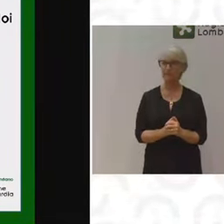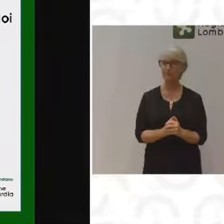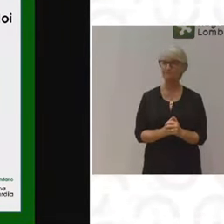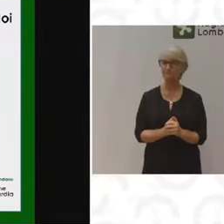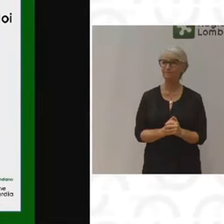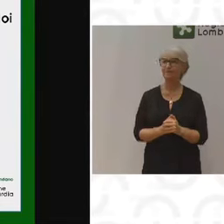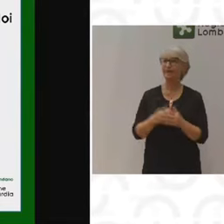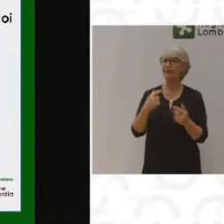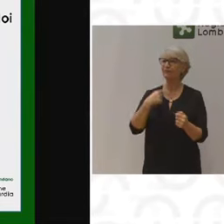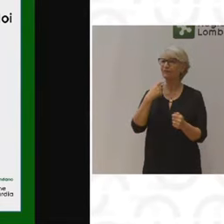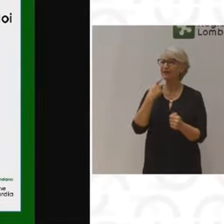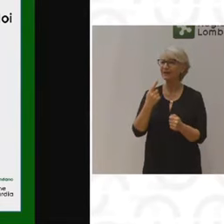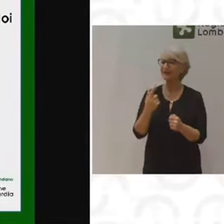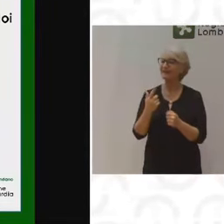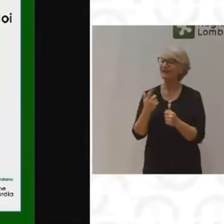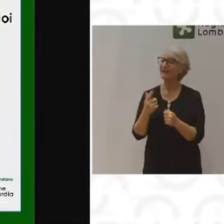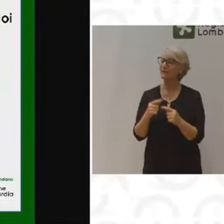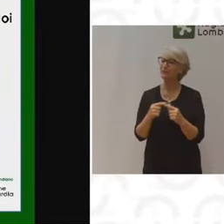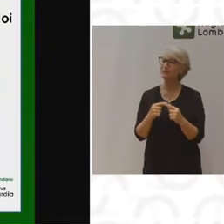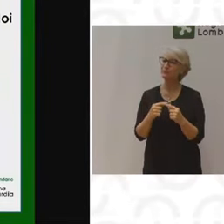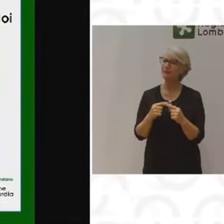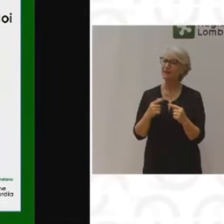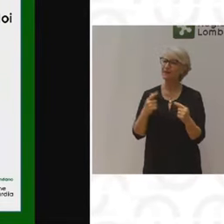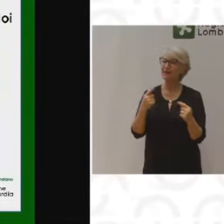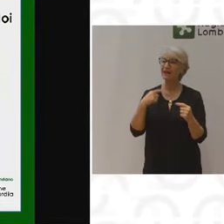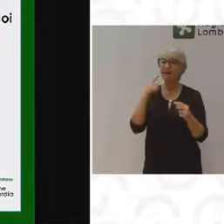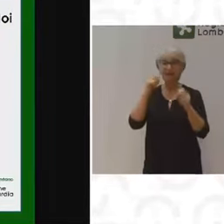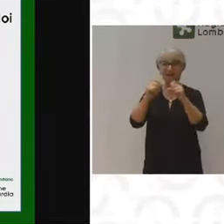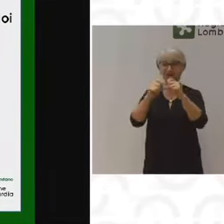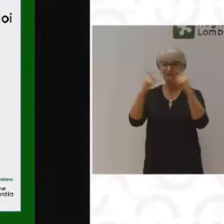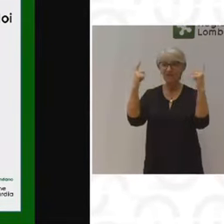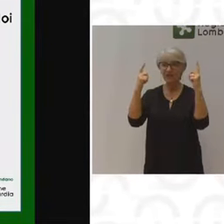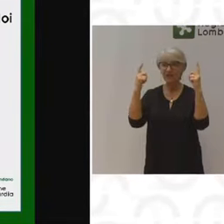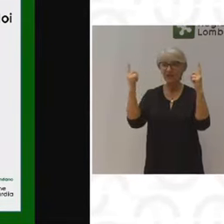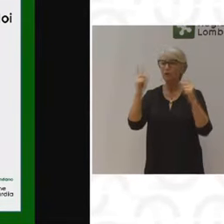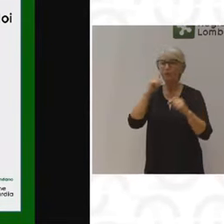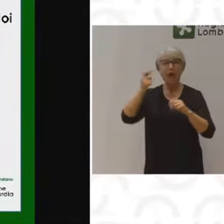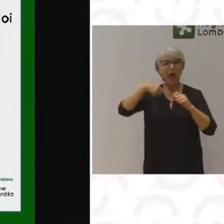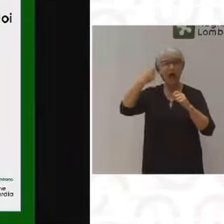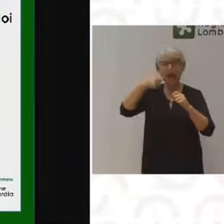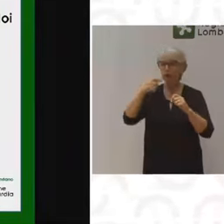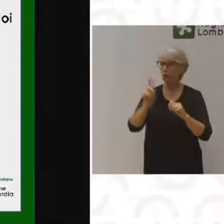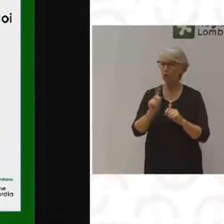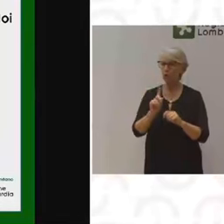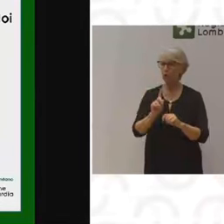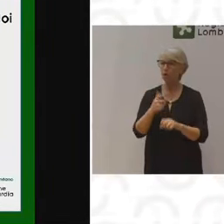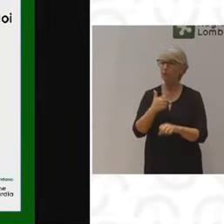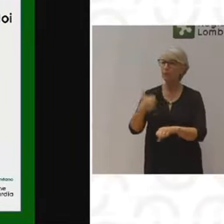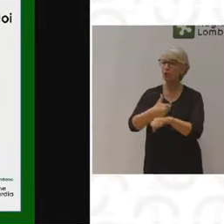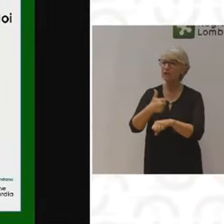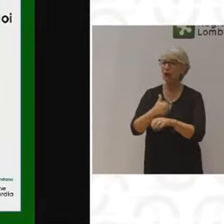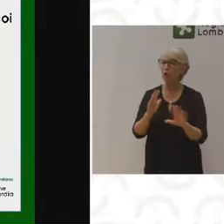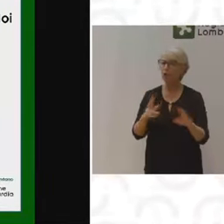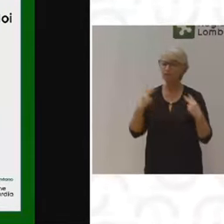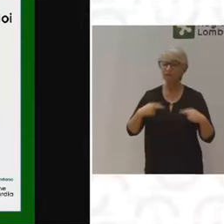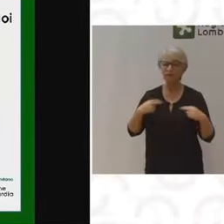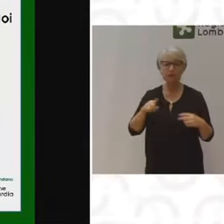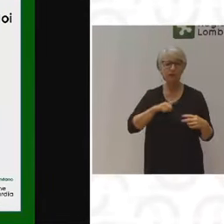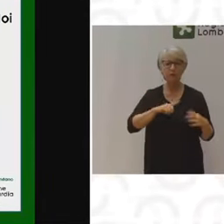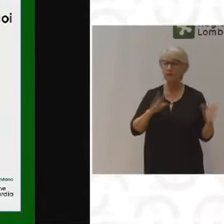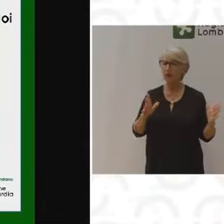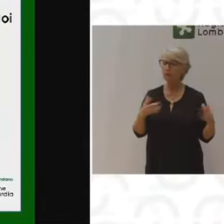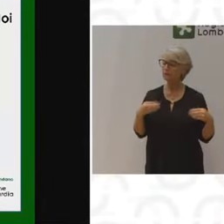Soprattutto ci tengo a dire in premessa che nei video non vedrete attori, ma protagonisti, protagonisti della propria vita, che si